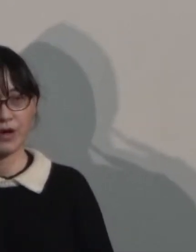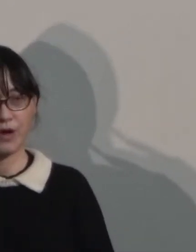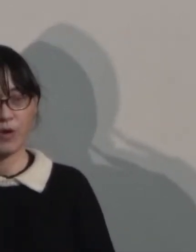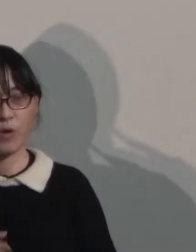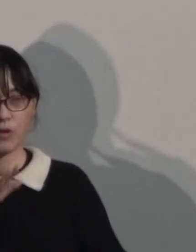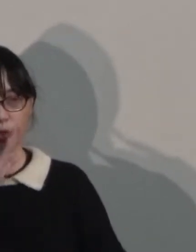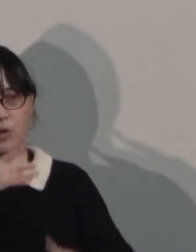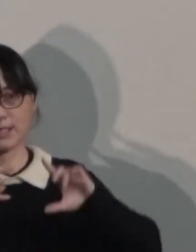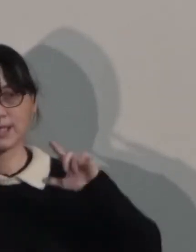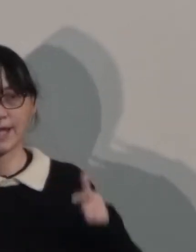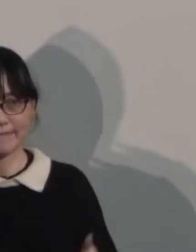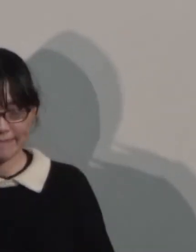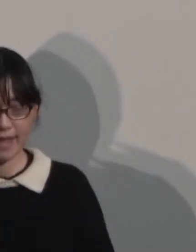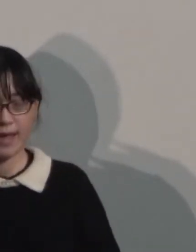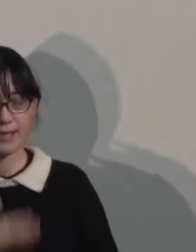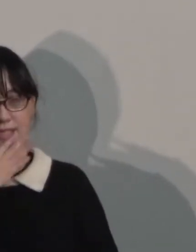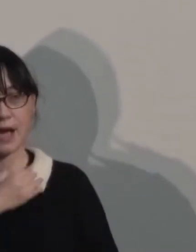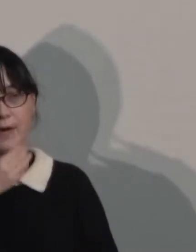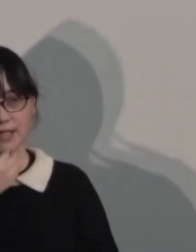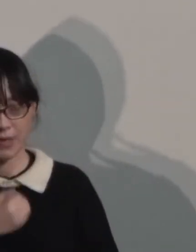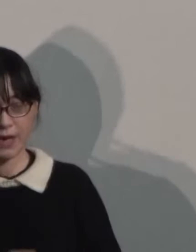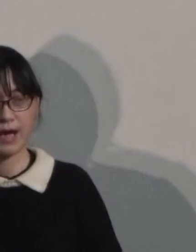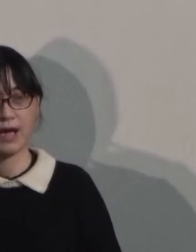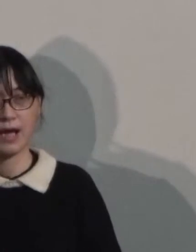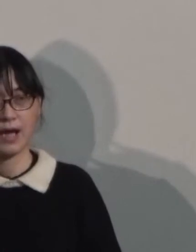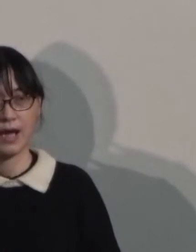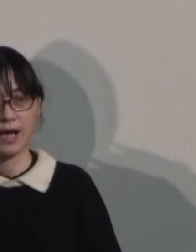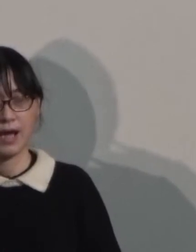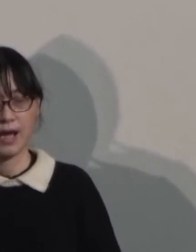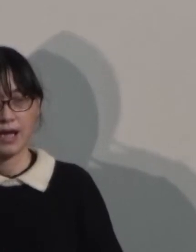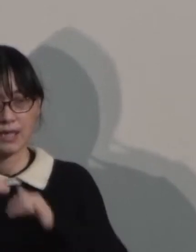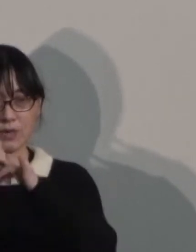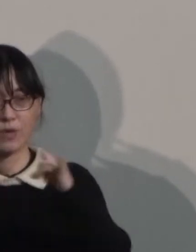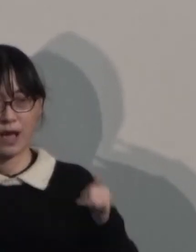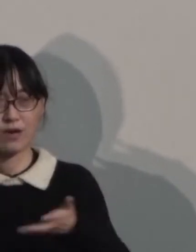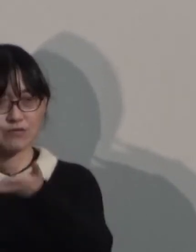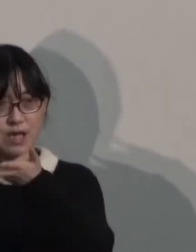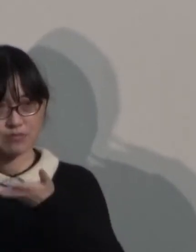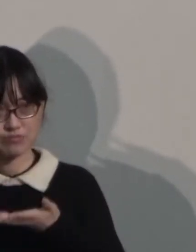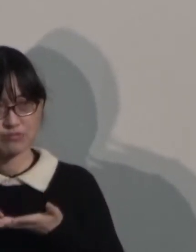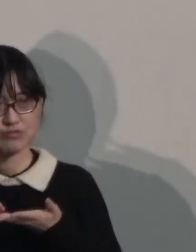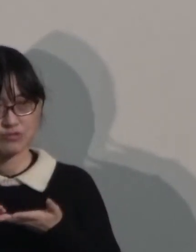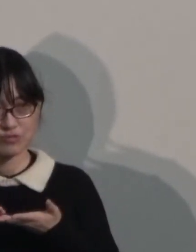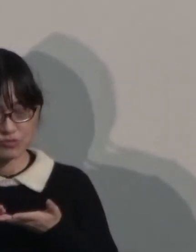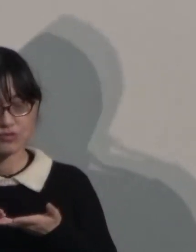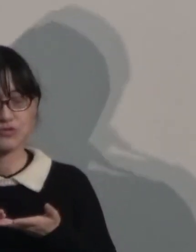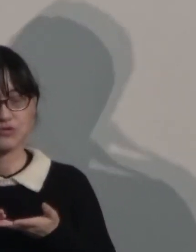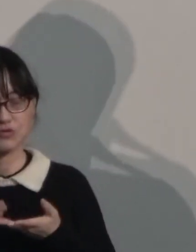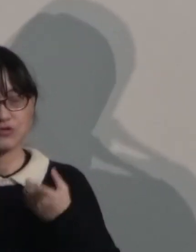って、幸せは人がくれると言った方が正しいのではないだろう